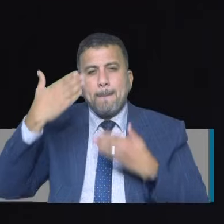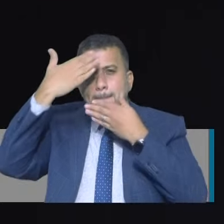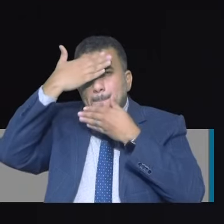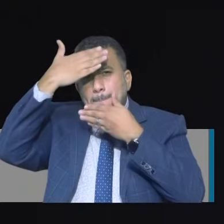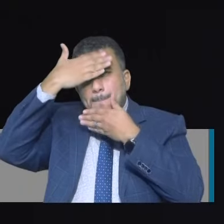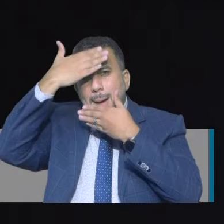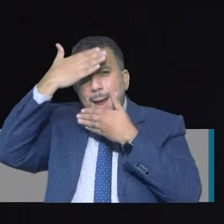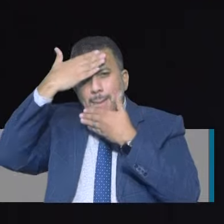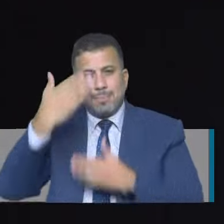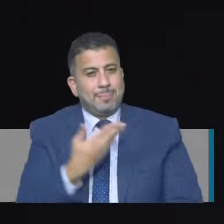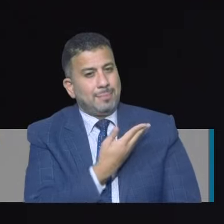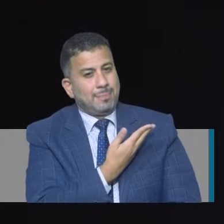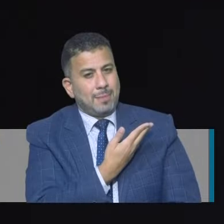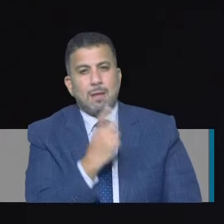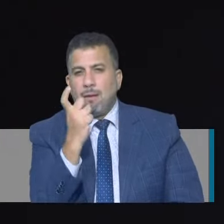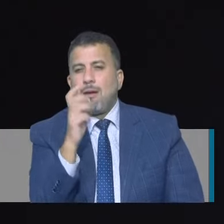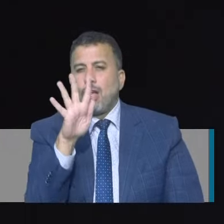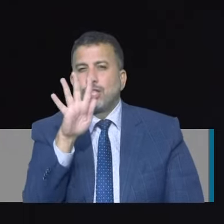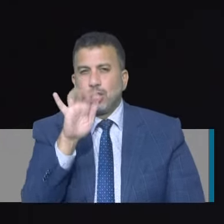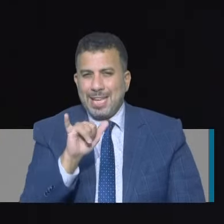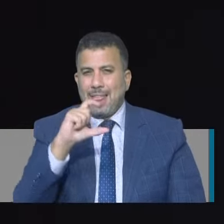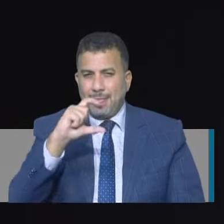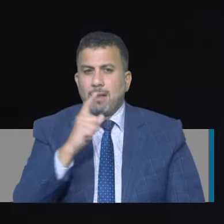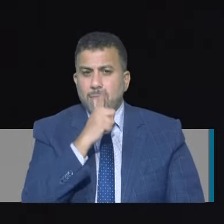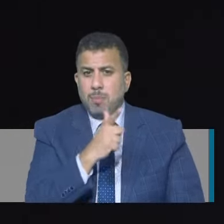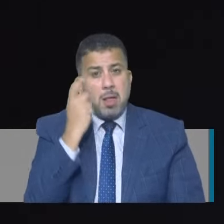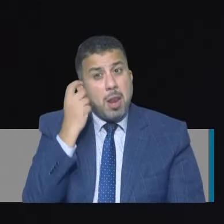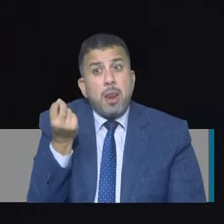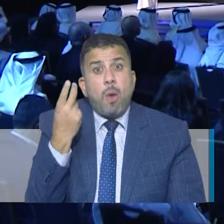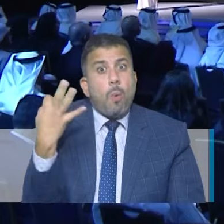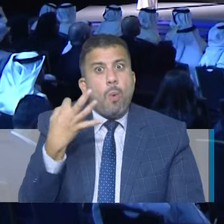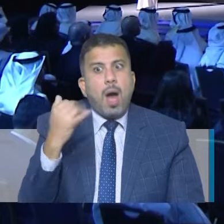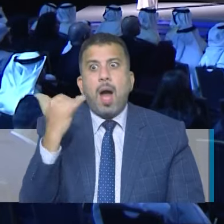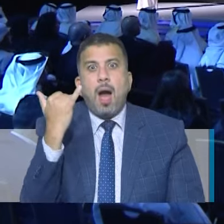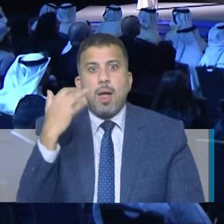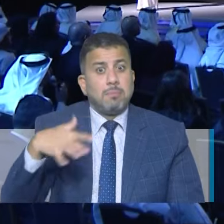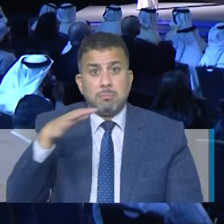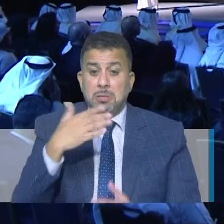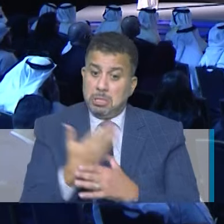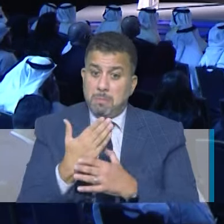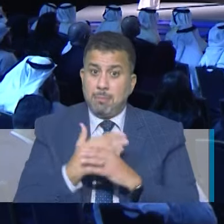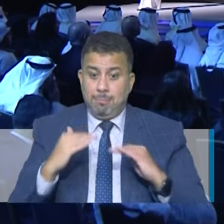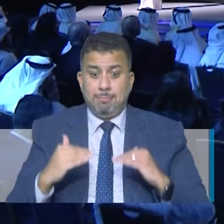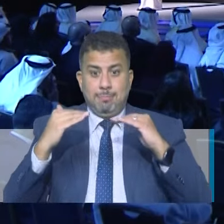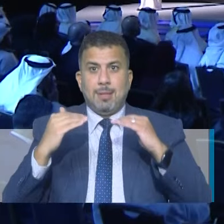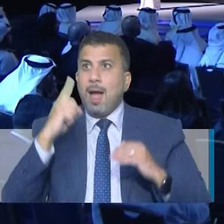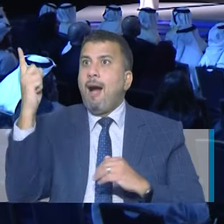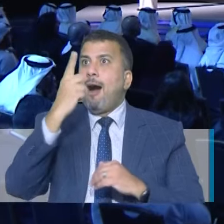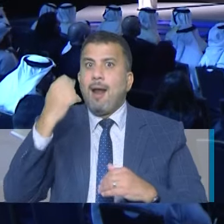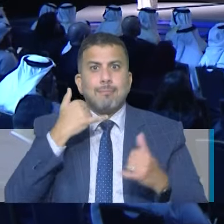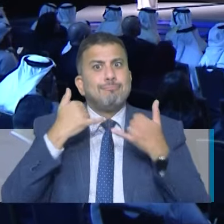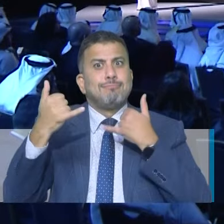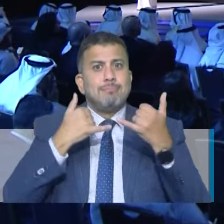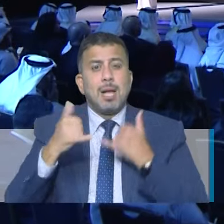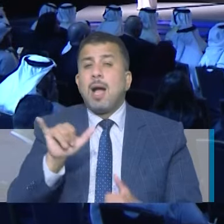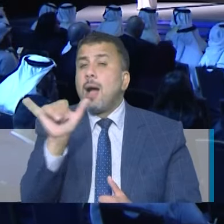رشيد اليزمي في كلمه له بعنوان حينما تكون النوابغ العربيه سببا للارتقاء بالاتصال العالمي اشار